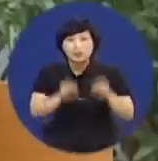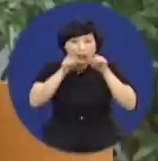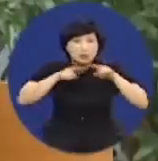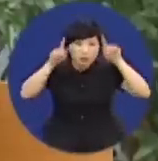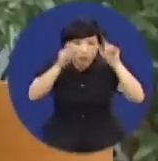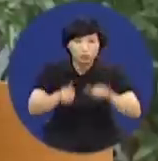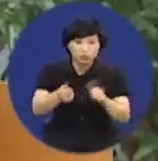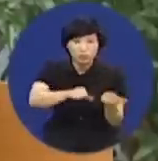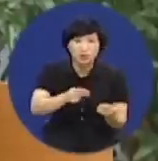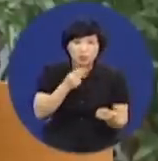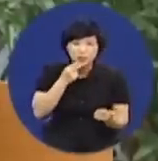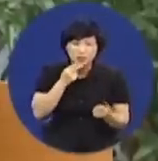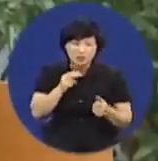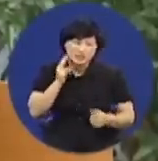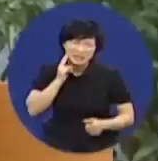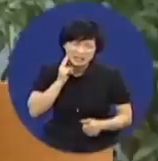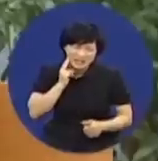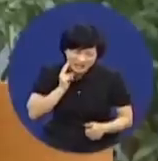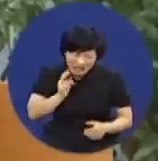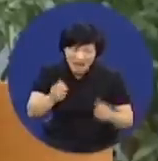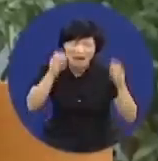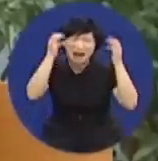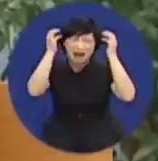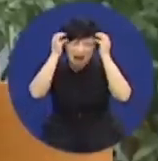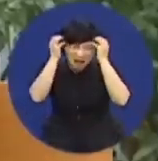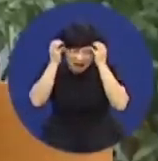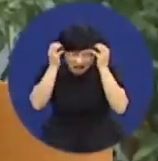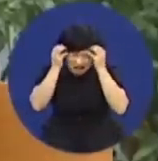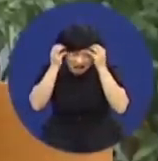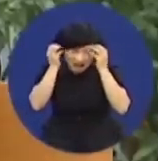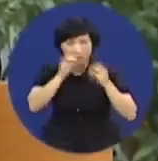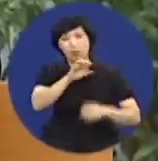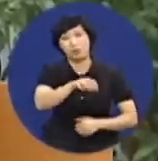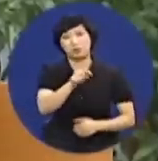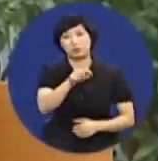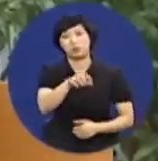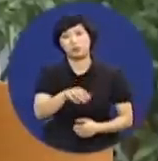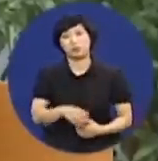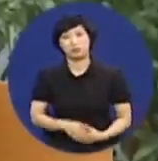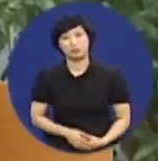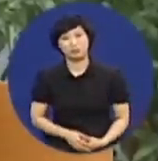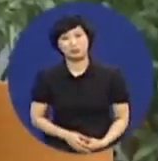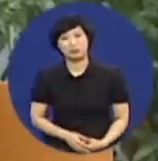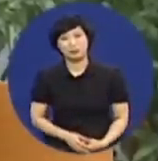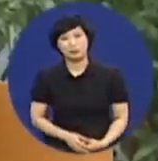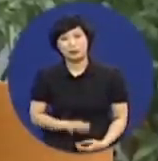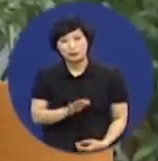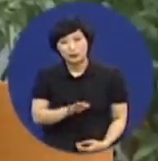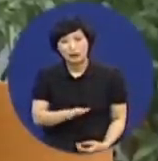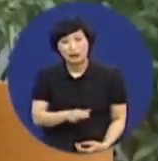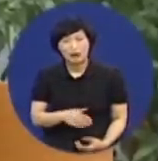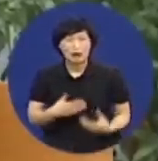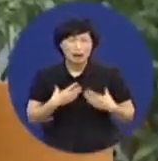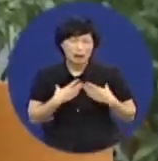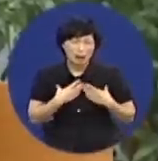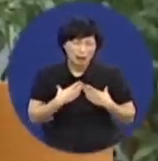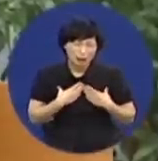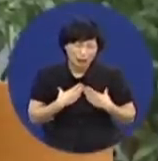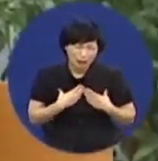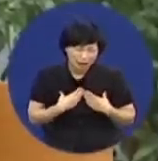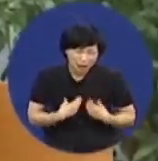。そのような苦痛の場はどんなに苦しいで